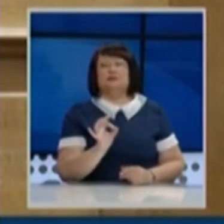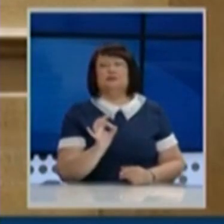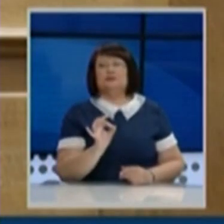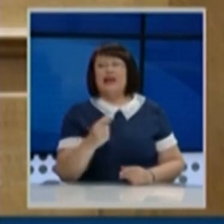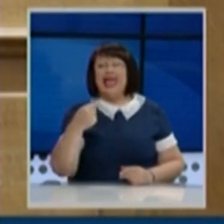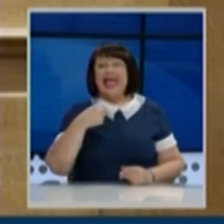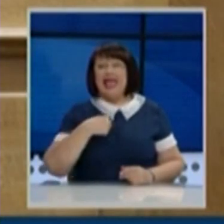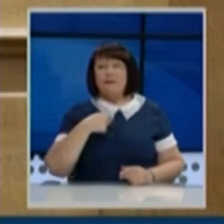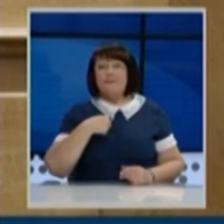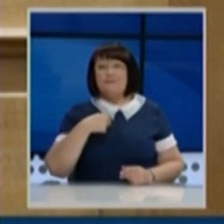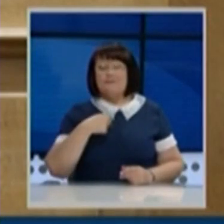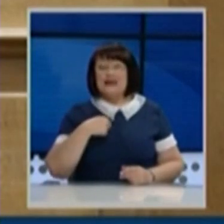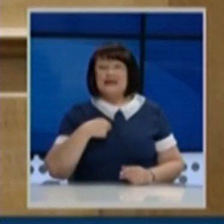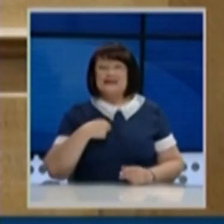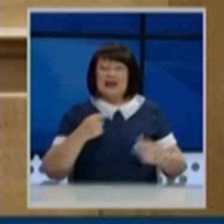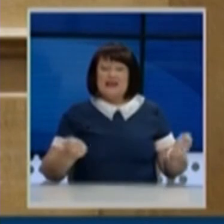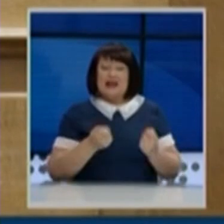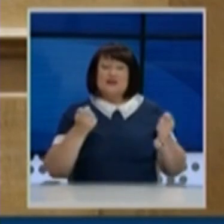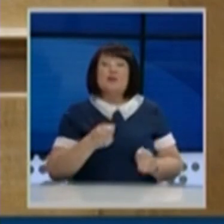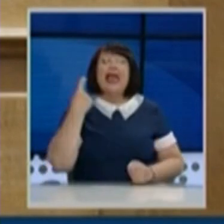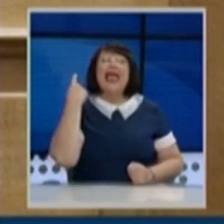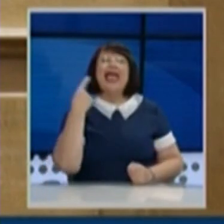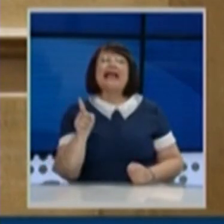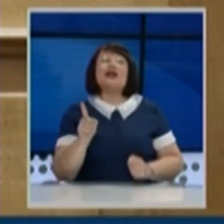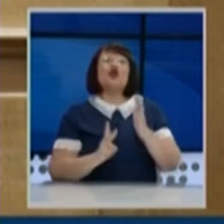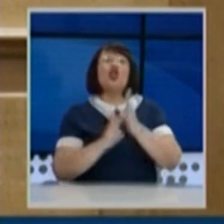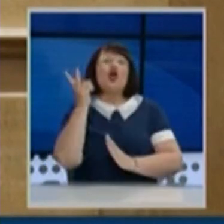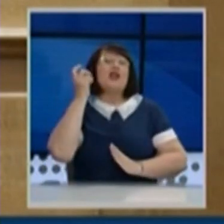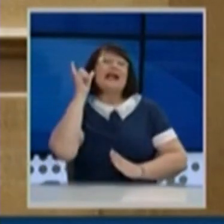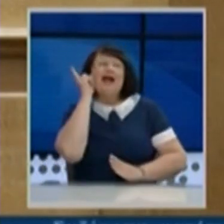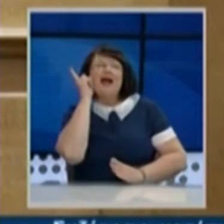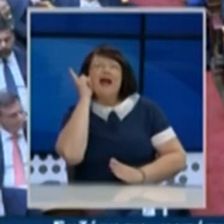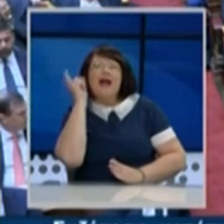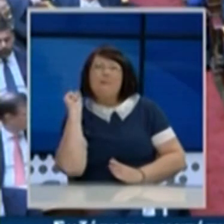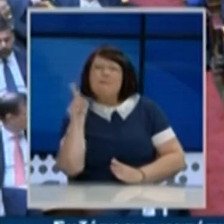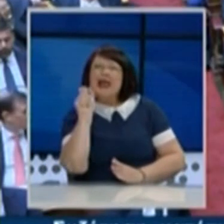Εμείς θα συνεχίσουμε να αξιοποιούμε το 112 και να σώζουμε ανθρώπινες ζωές.